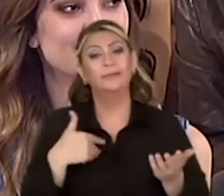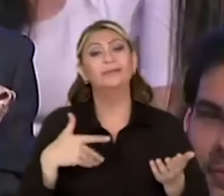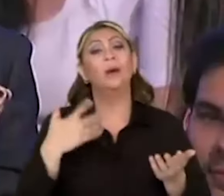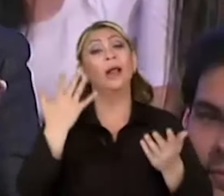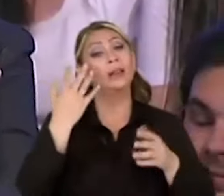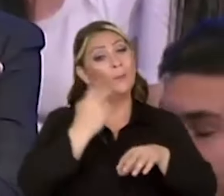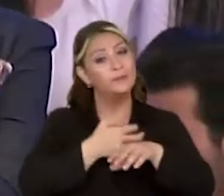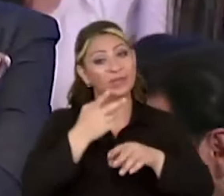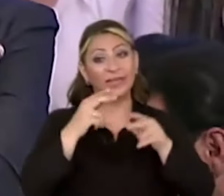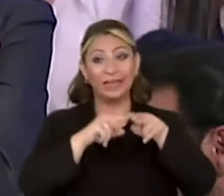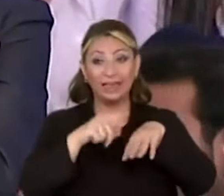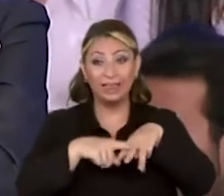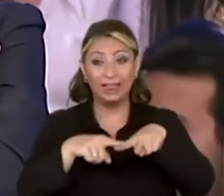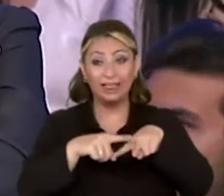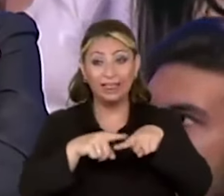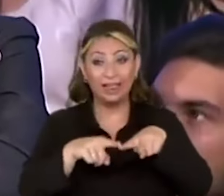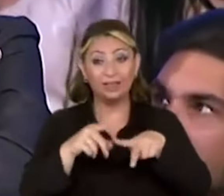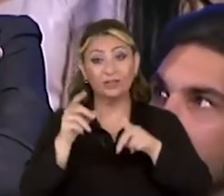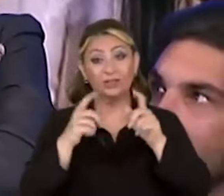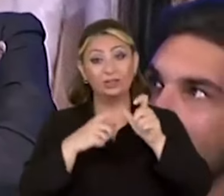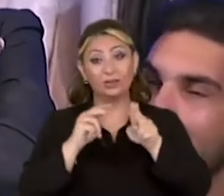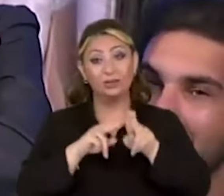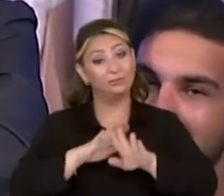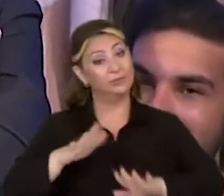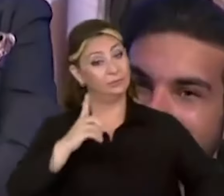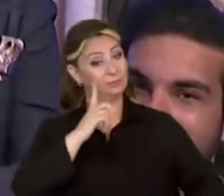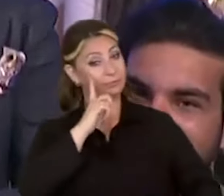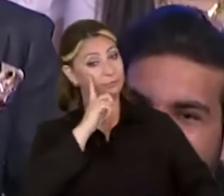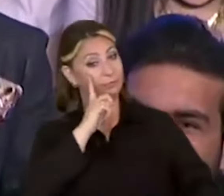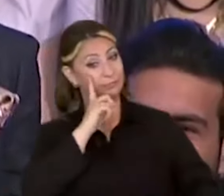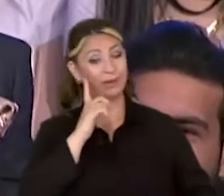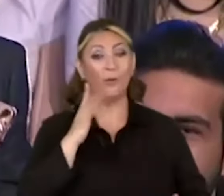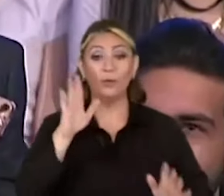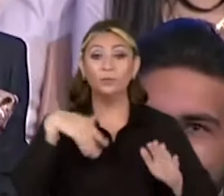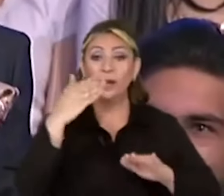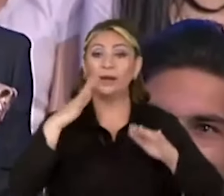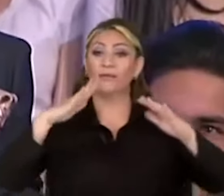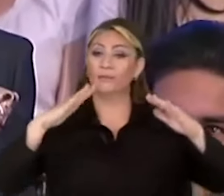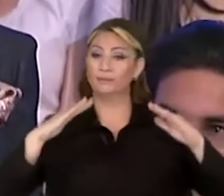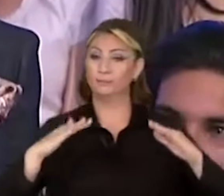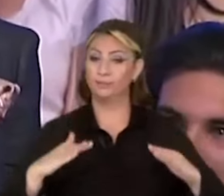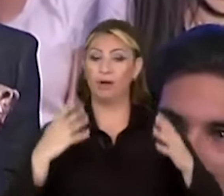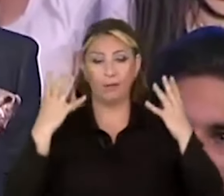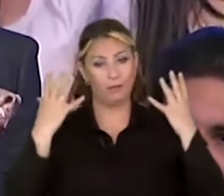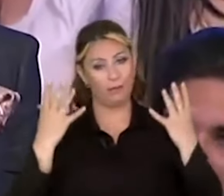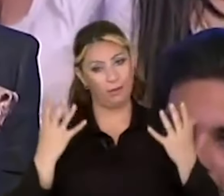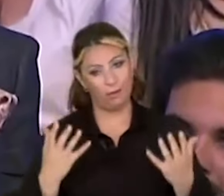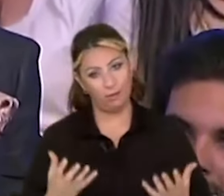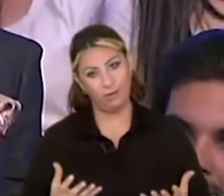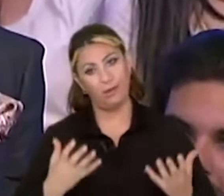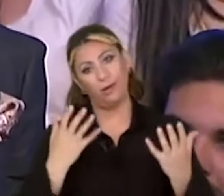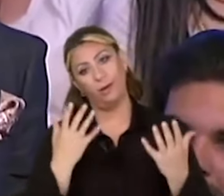şifa versin. Kenan Işık bitirdi zaten onu. Yani bu şekilde. Ve ondan sonra gelenler de çok çok ağır